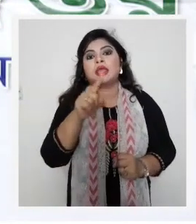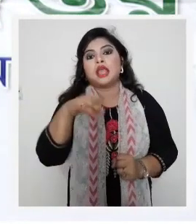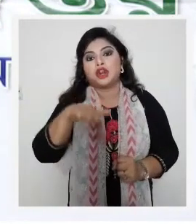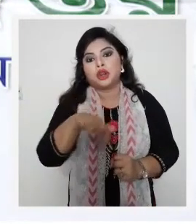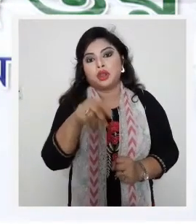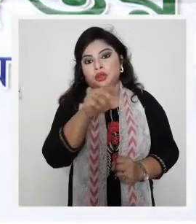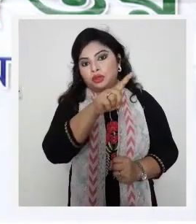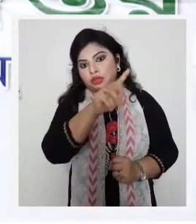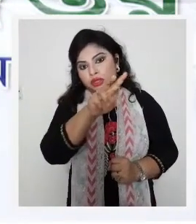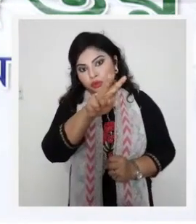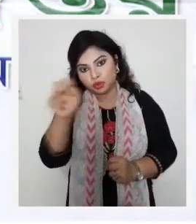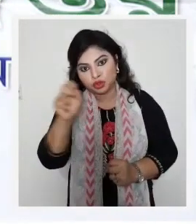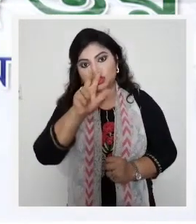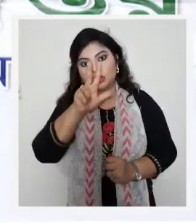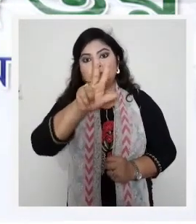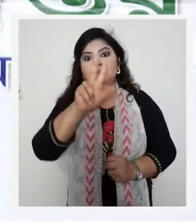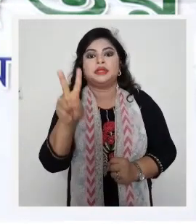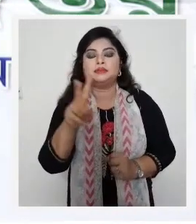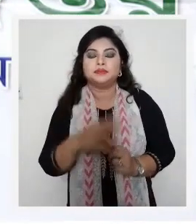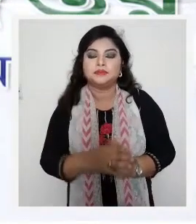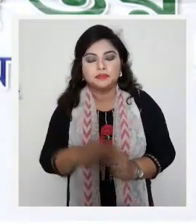1,42,672 জন এবং এ পর্যন্ত শনাক্ত হয়েছেন